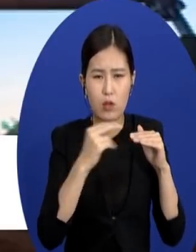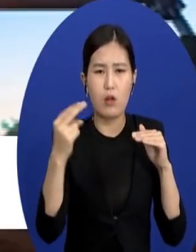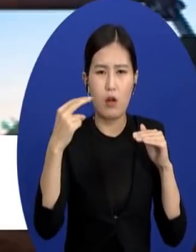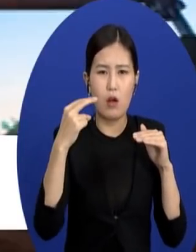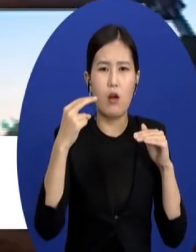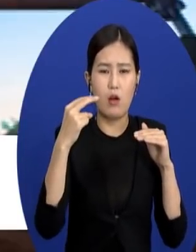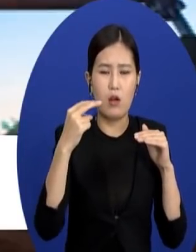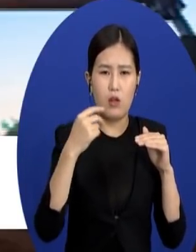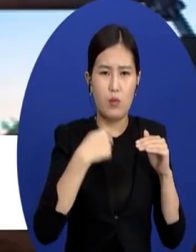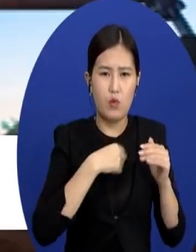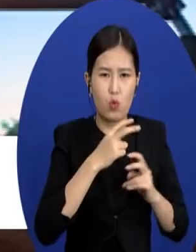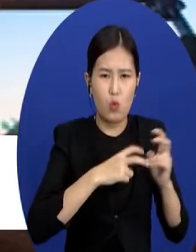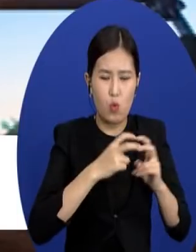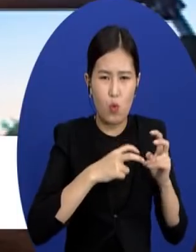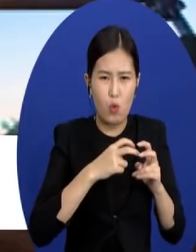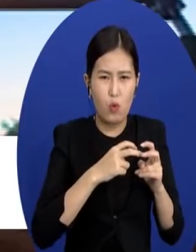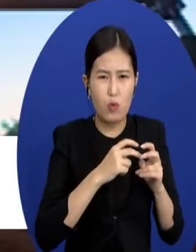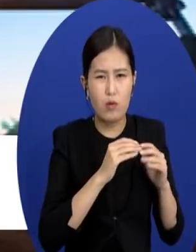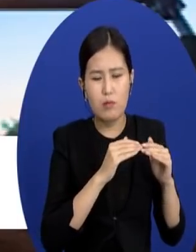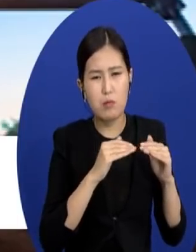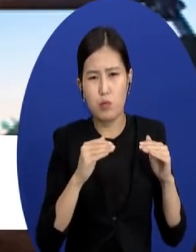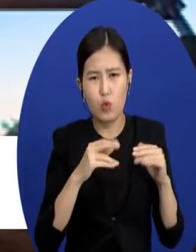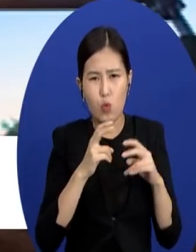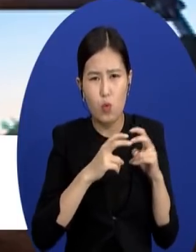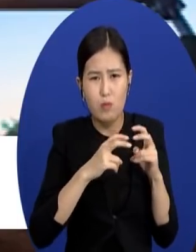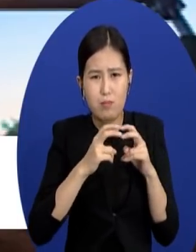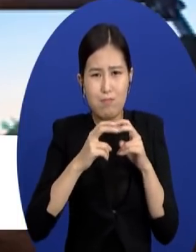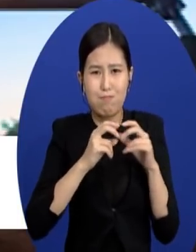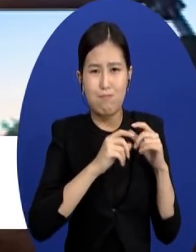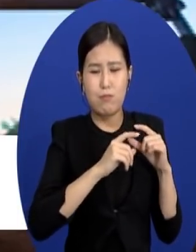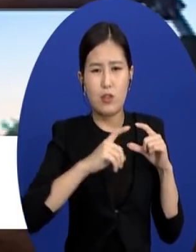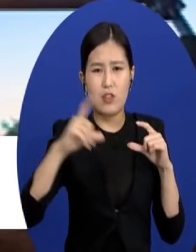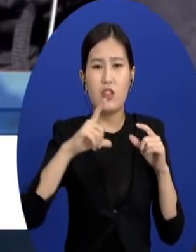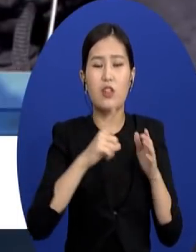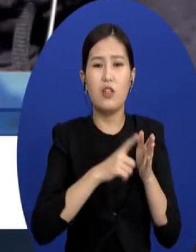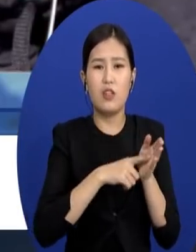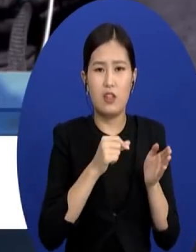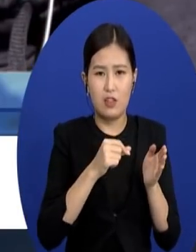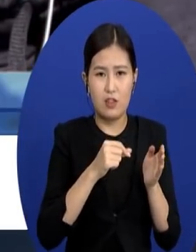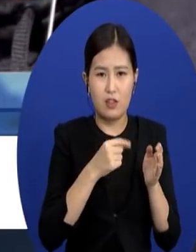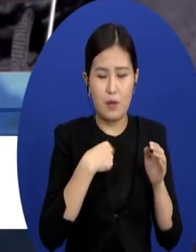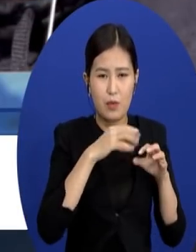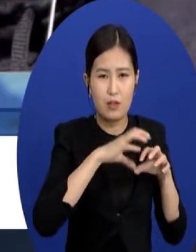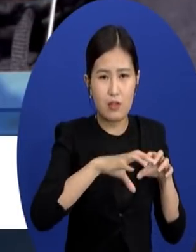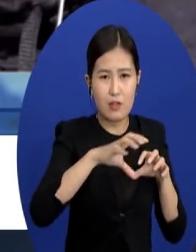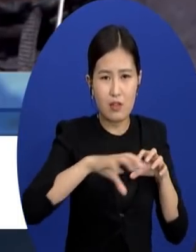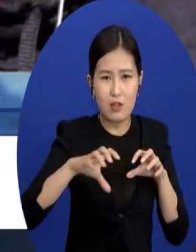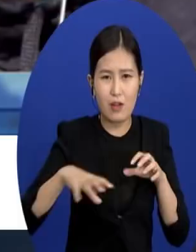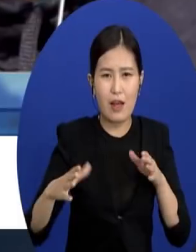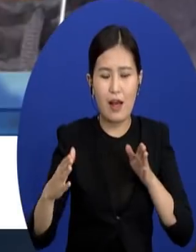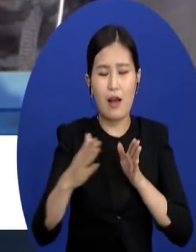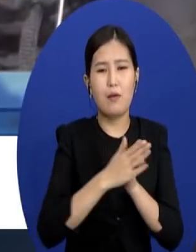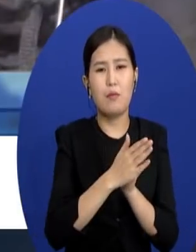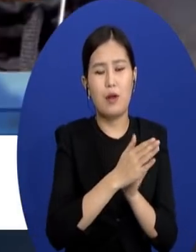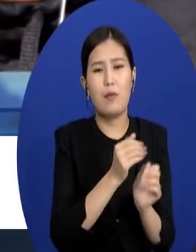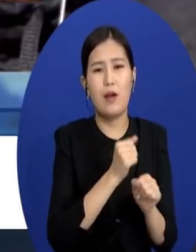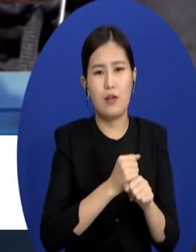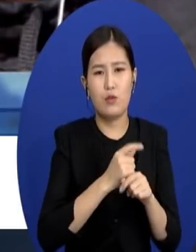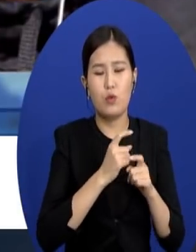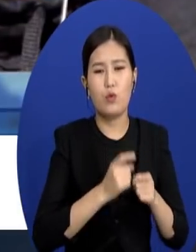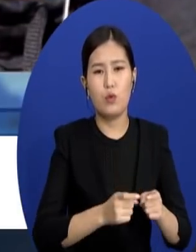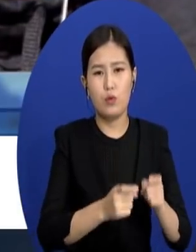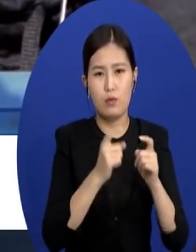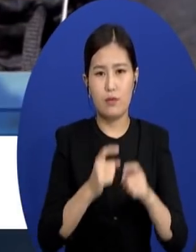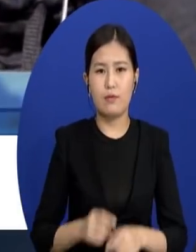одоо бас эрчимжүүлж нэмэгдүүлэх ийм үйл ажиллагаануудыг авч салбарын хамтаагаа хамтран ажиллаж байгаа. Та бүхэн одоо яг